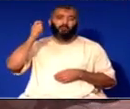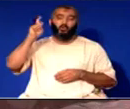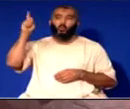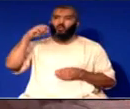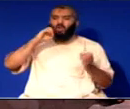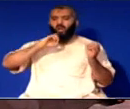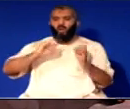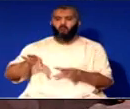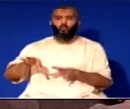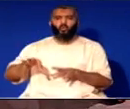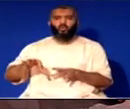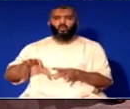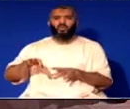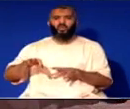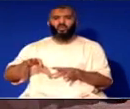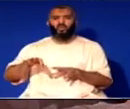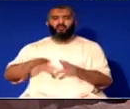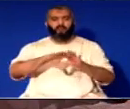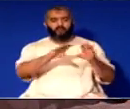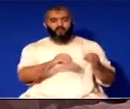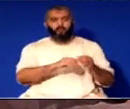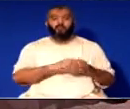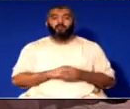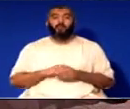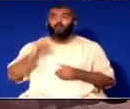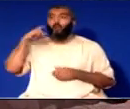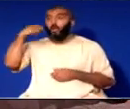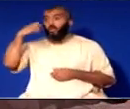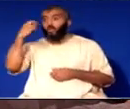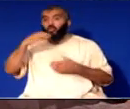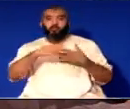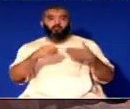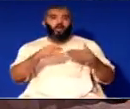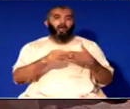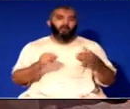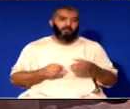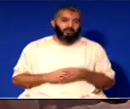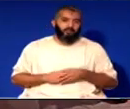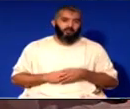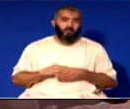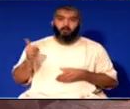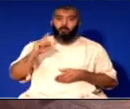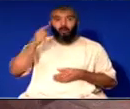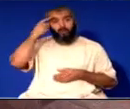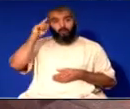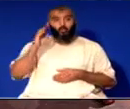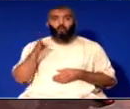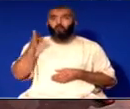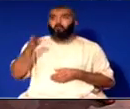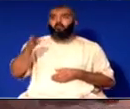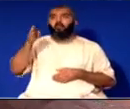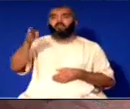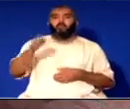وهو خسر ولاده، هذا السيد هذا يحوس على الكواغط ولكن مهموش مستقبل تاع ولاده، كلاو ما